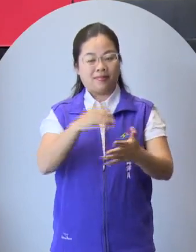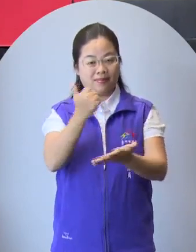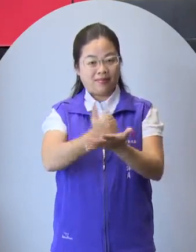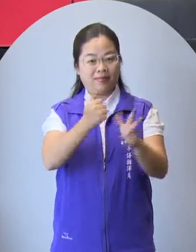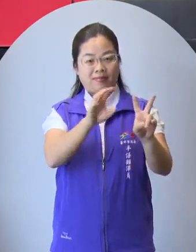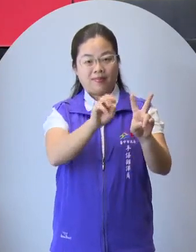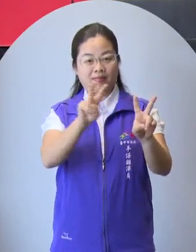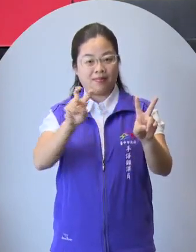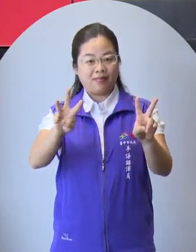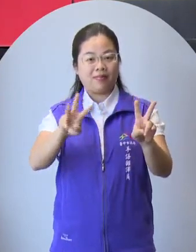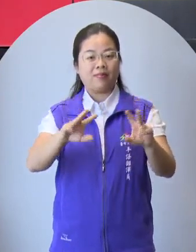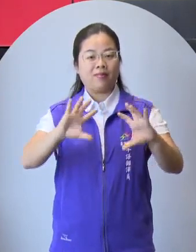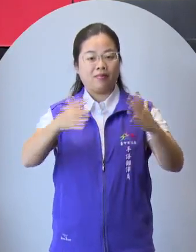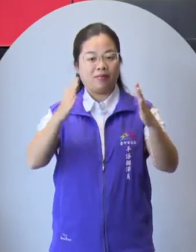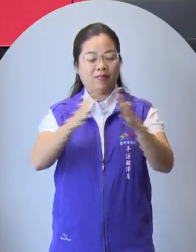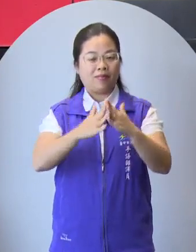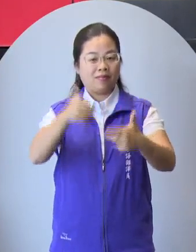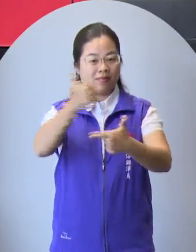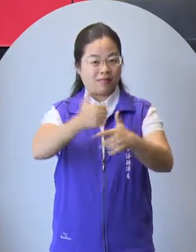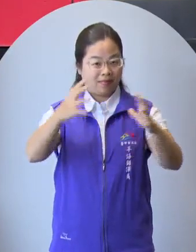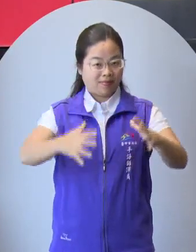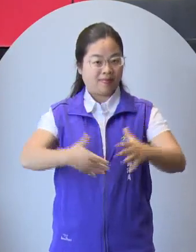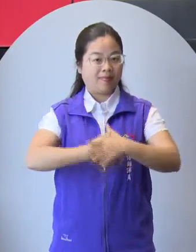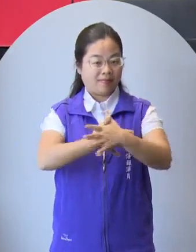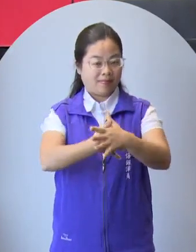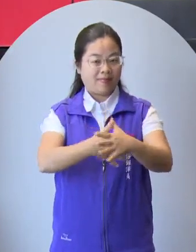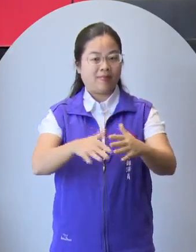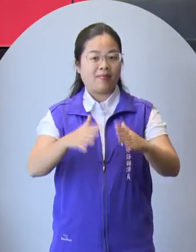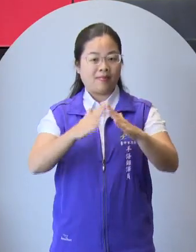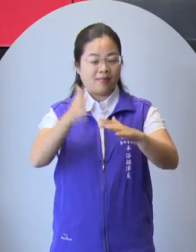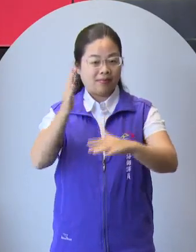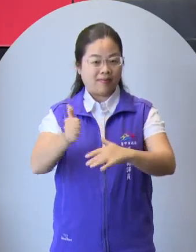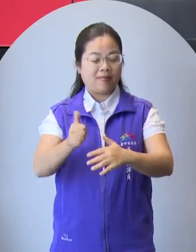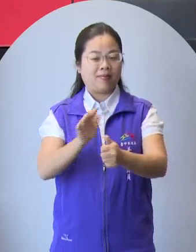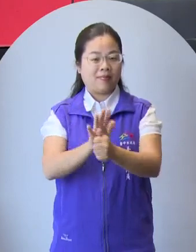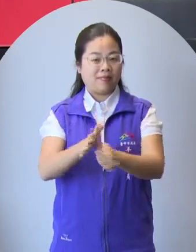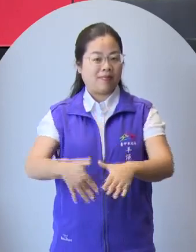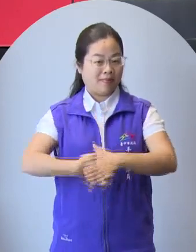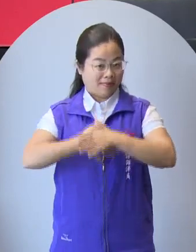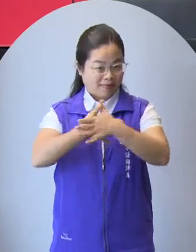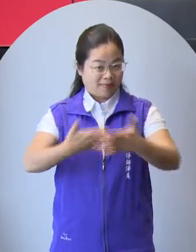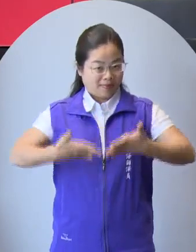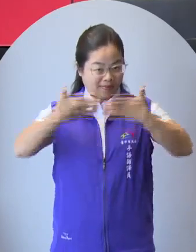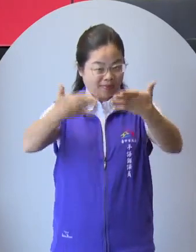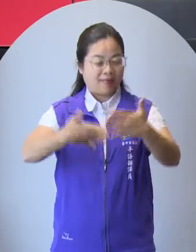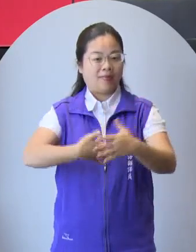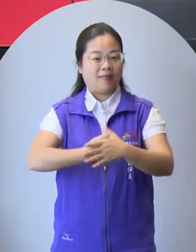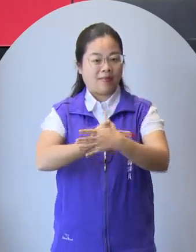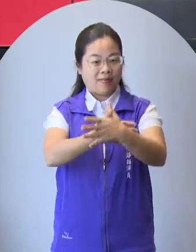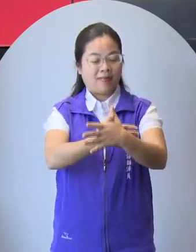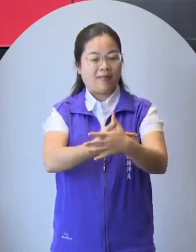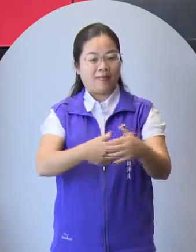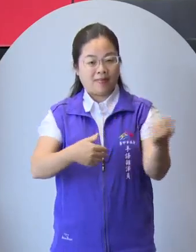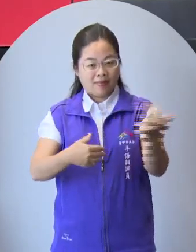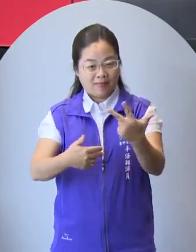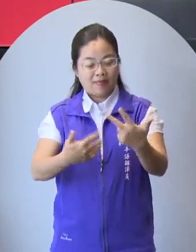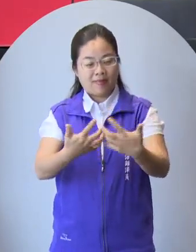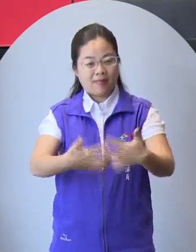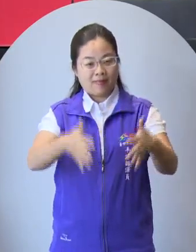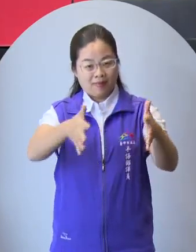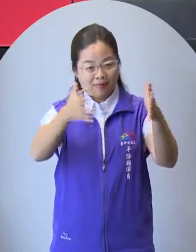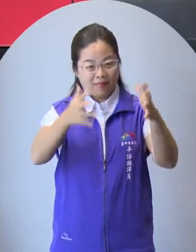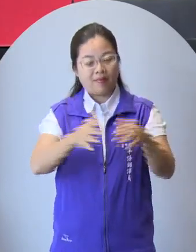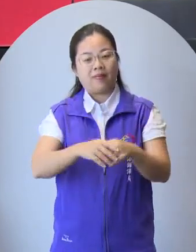2023国家卓越建设奖，包括市长获颁国土建设特别贡献奖及七个机关共获得31项大